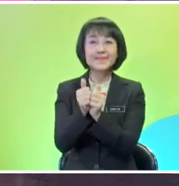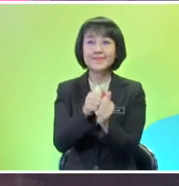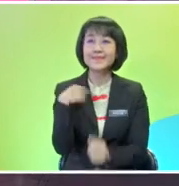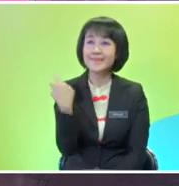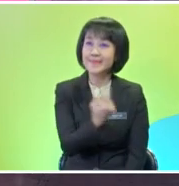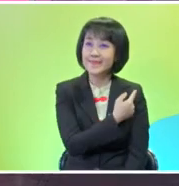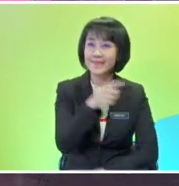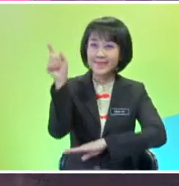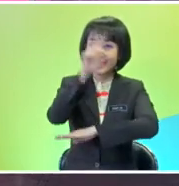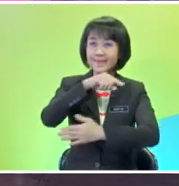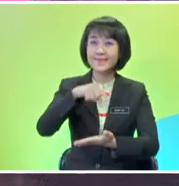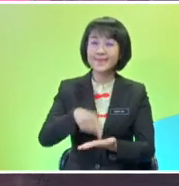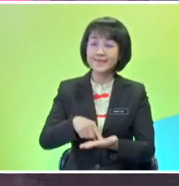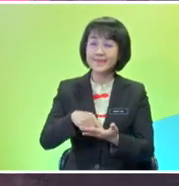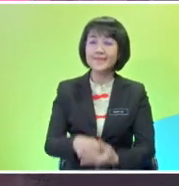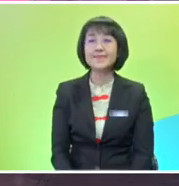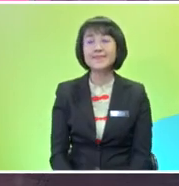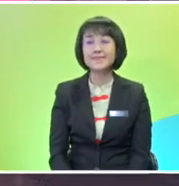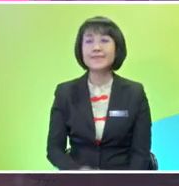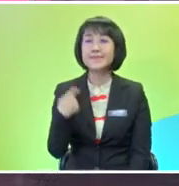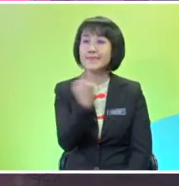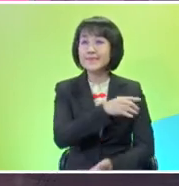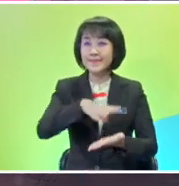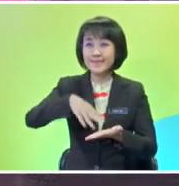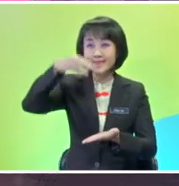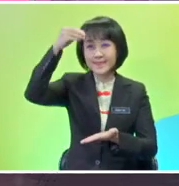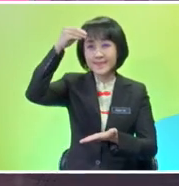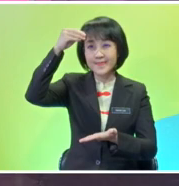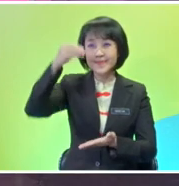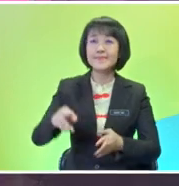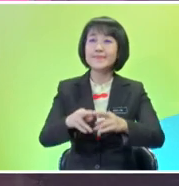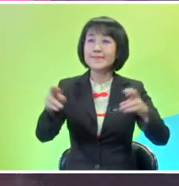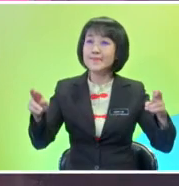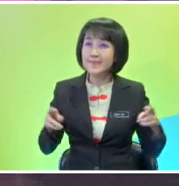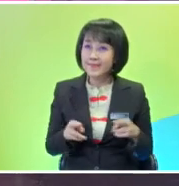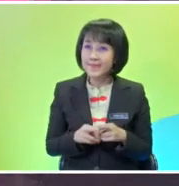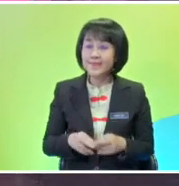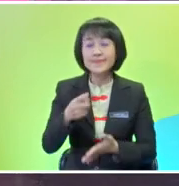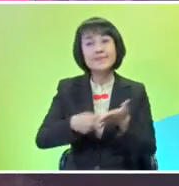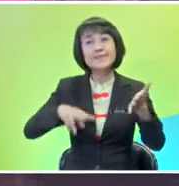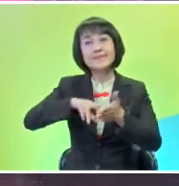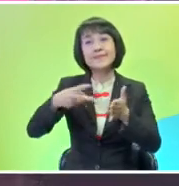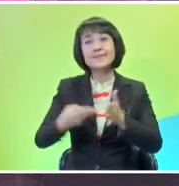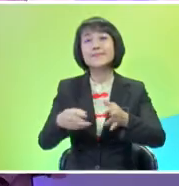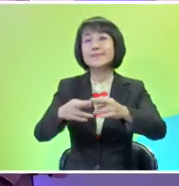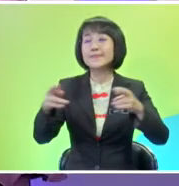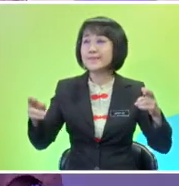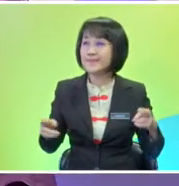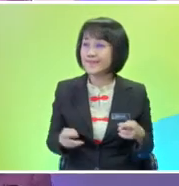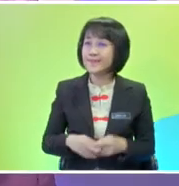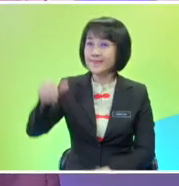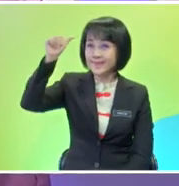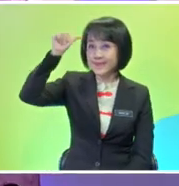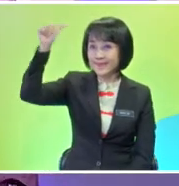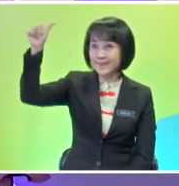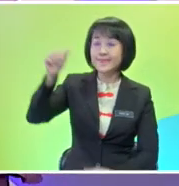apaar kita nak belajar tentang ruang Apa yang dimaksudkan dengan ruang tu Cikgu okey assalamualaikum dan